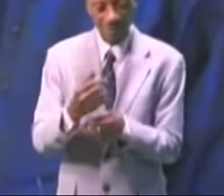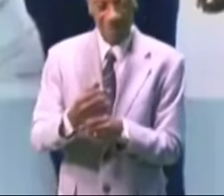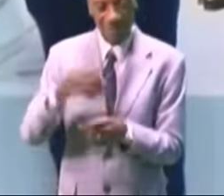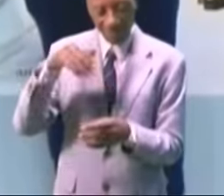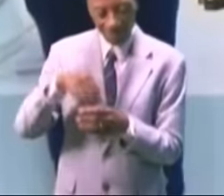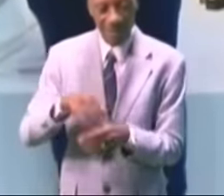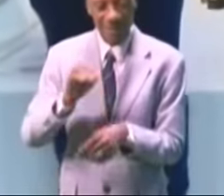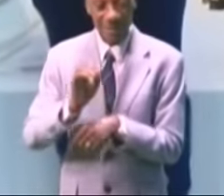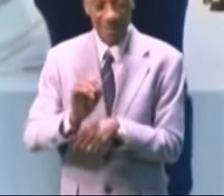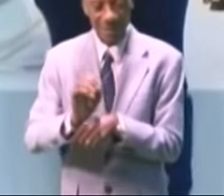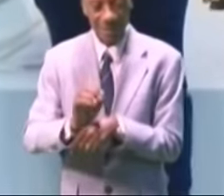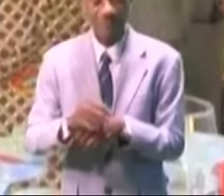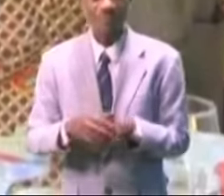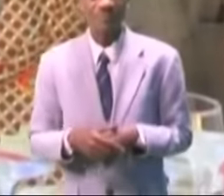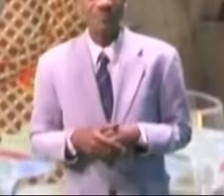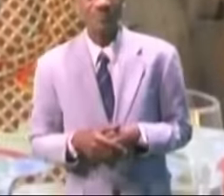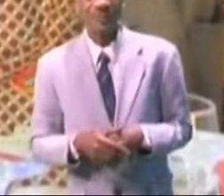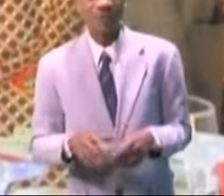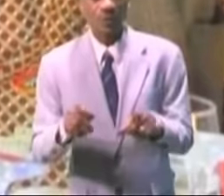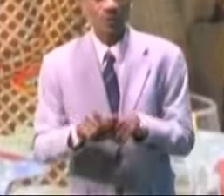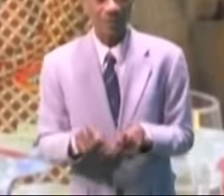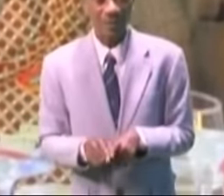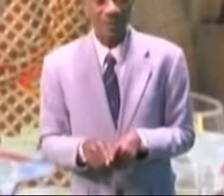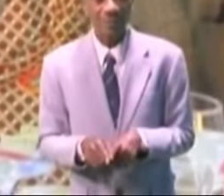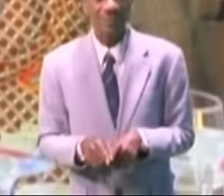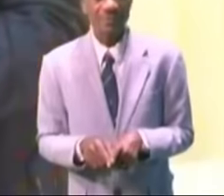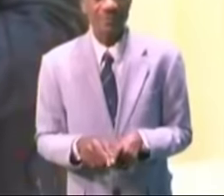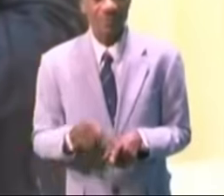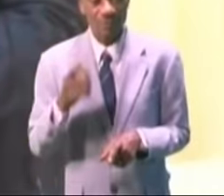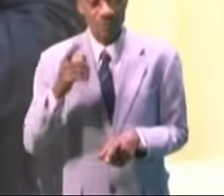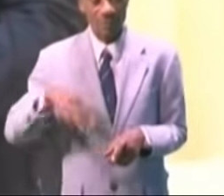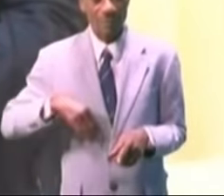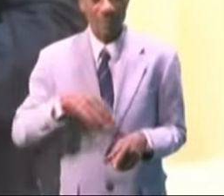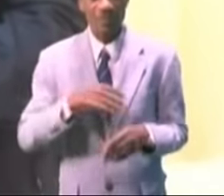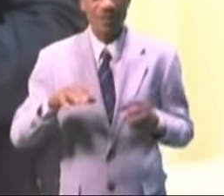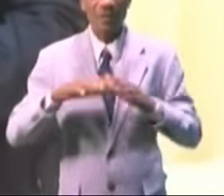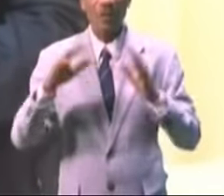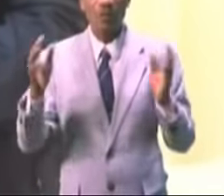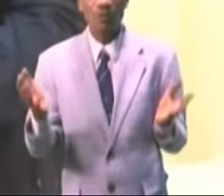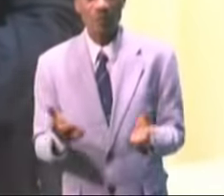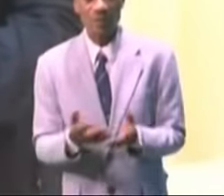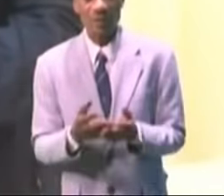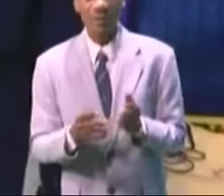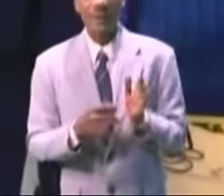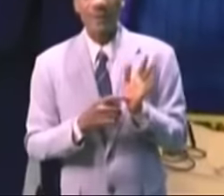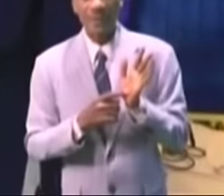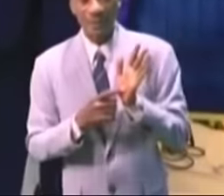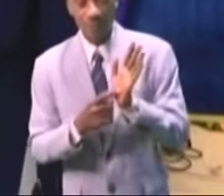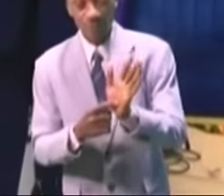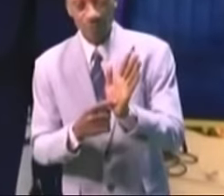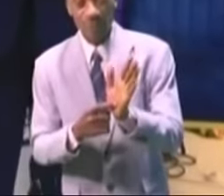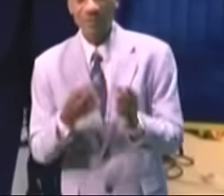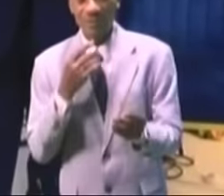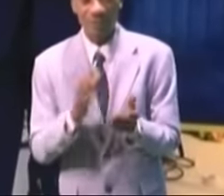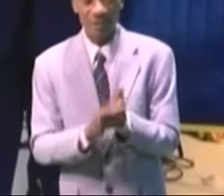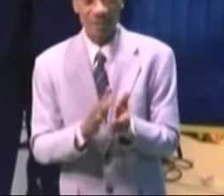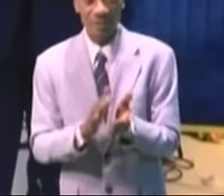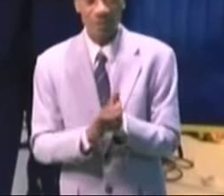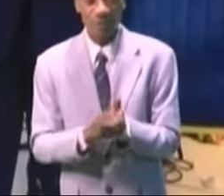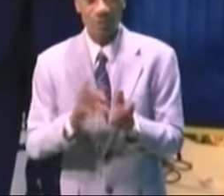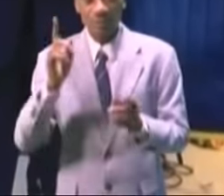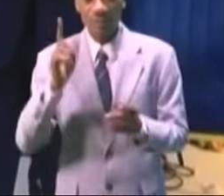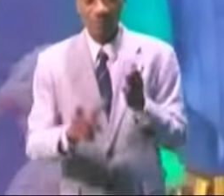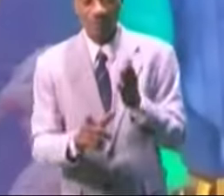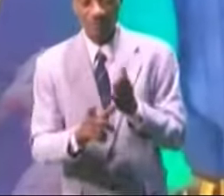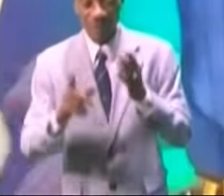autonomisation. Il était question également pour les membres de la communauté Rega de présenter leurs sincères félicitations au premier vice-président